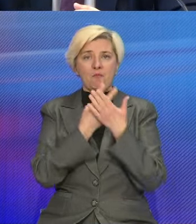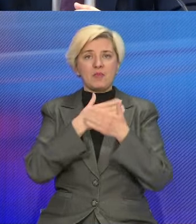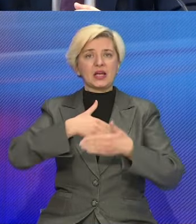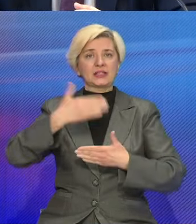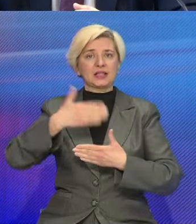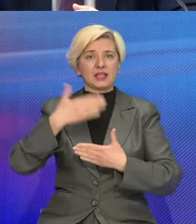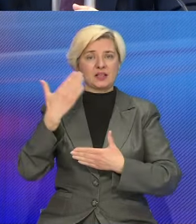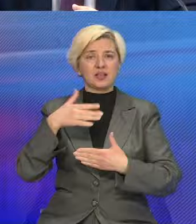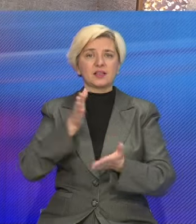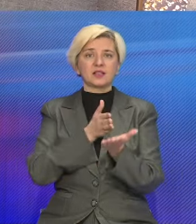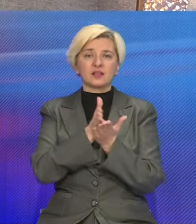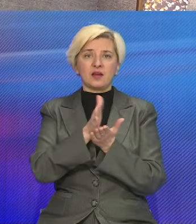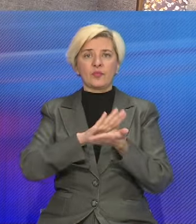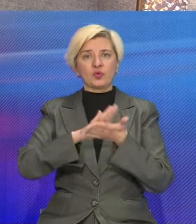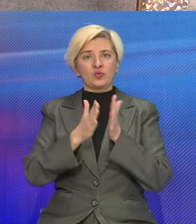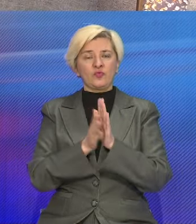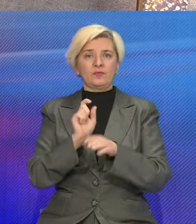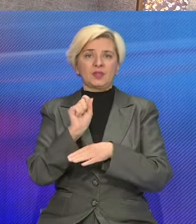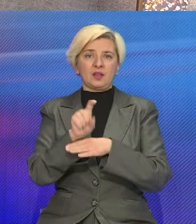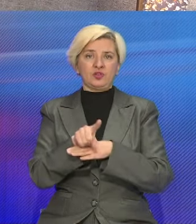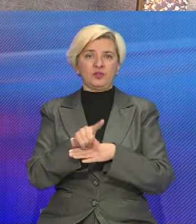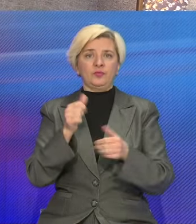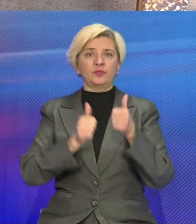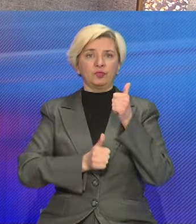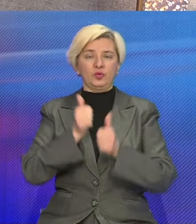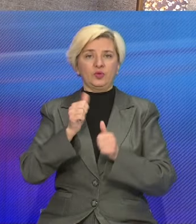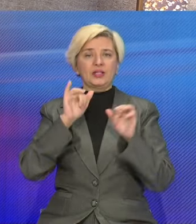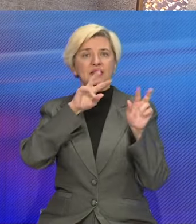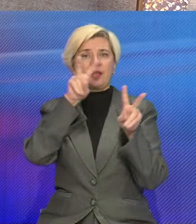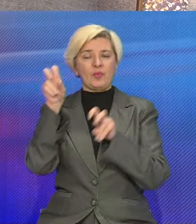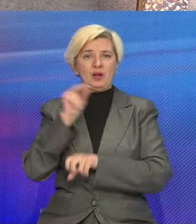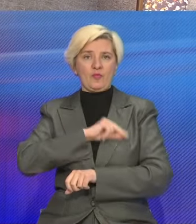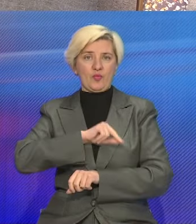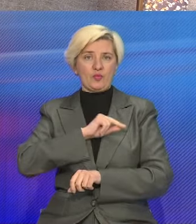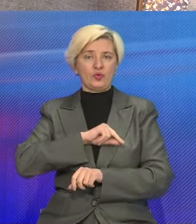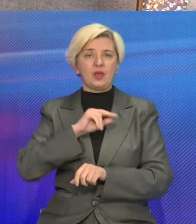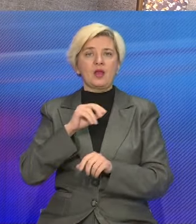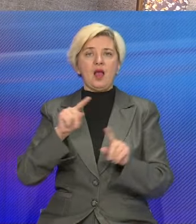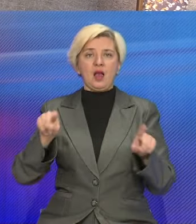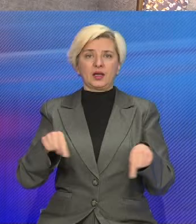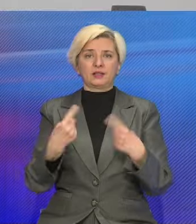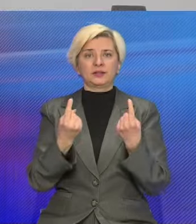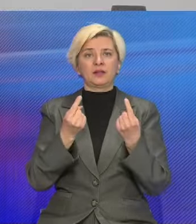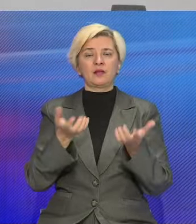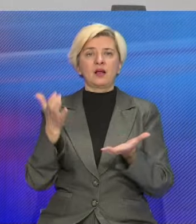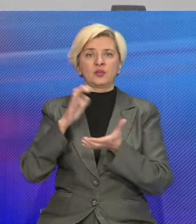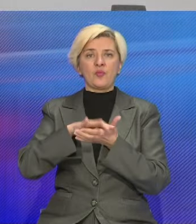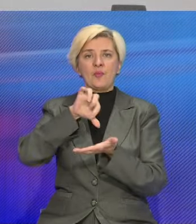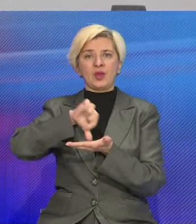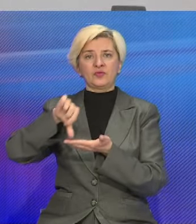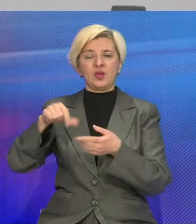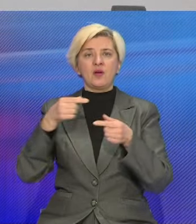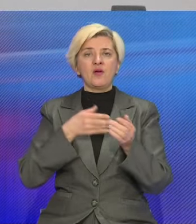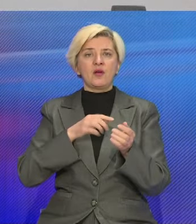і умовами проведення конкурсу, а так само з тематикою робот і привиліями для переможців, організатори ознайомили представників ведучи